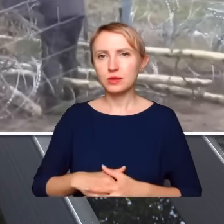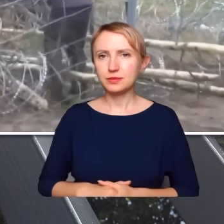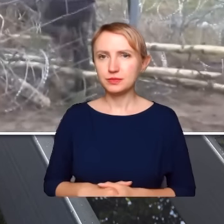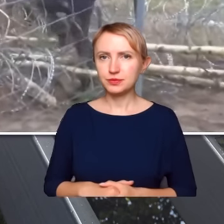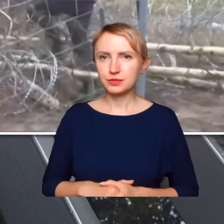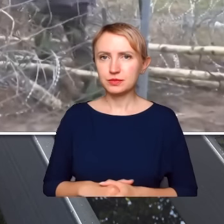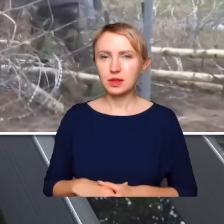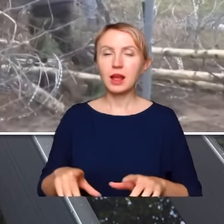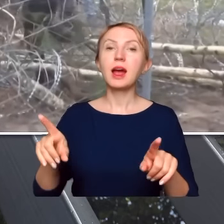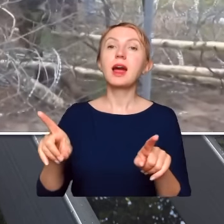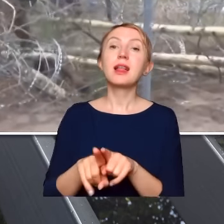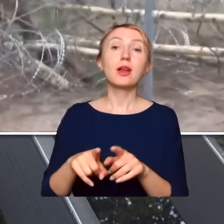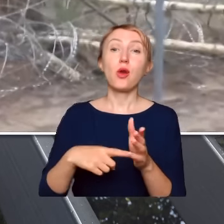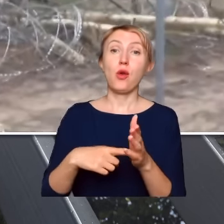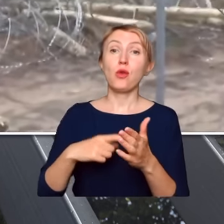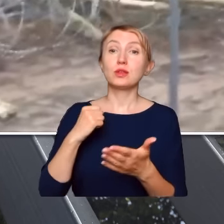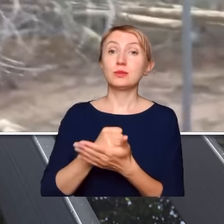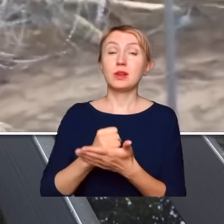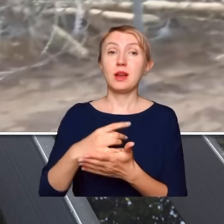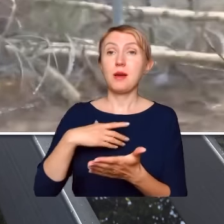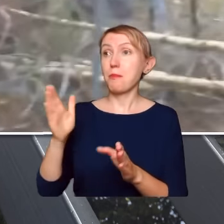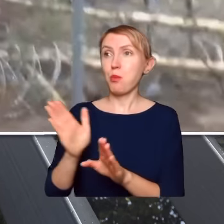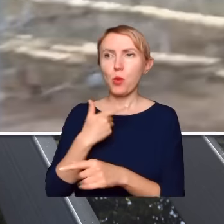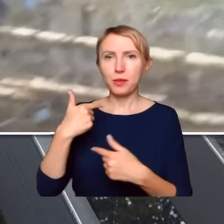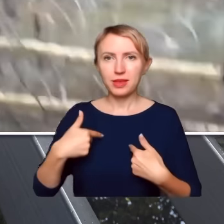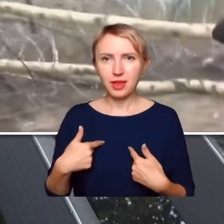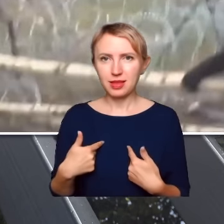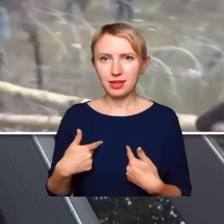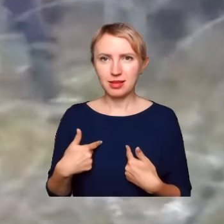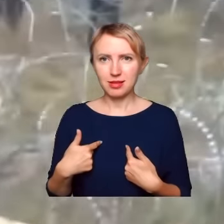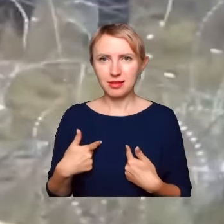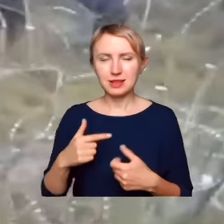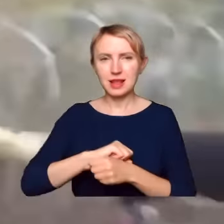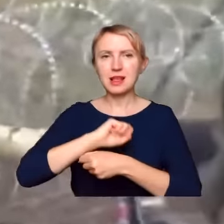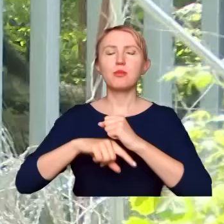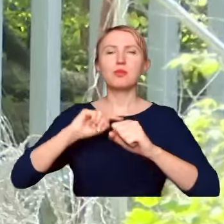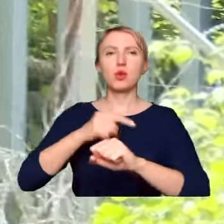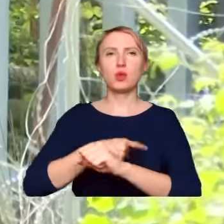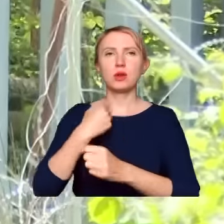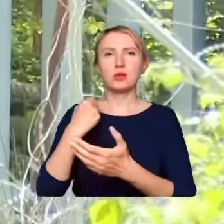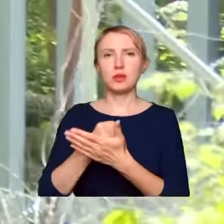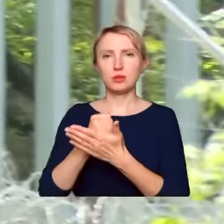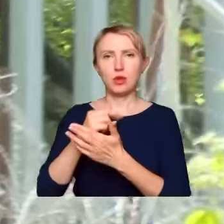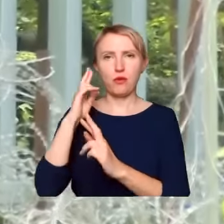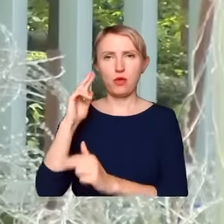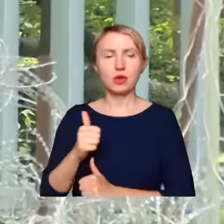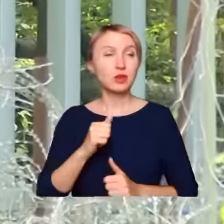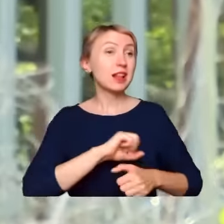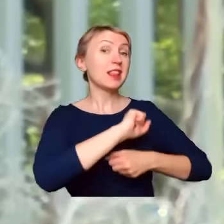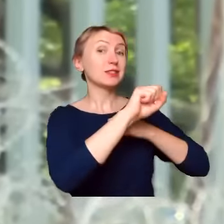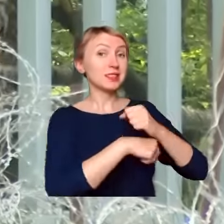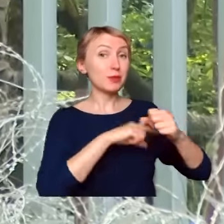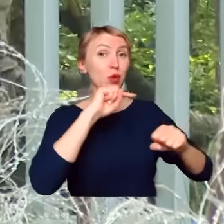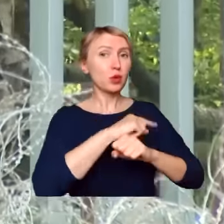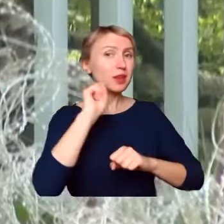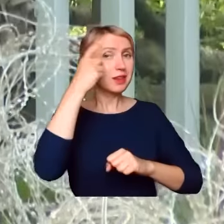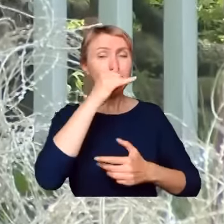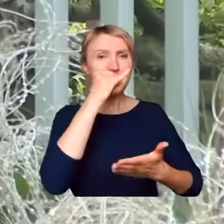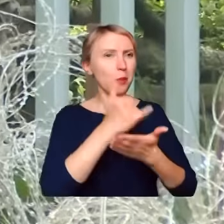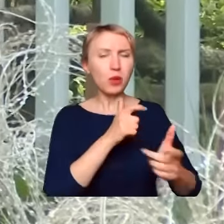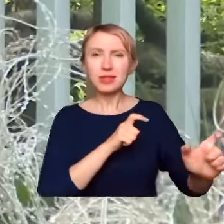Również i w tej sprawie zostałem pominięty jako zastępca prokuratora do spraw wojskowych. Zastępca prokuratora generalnego nie mógł